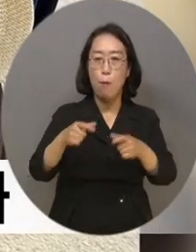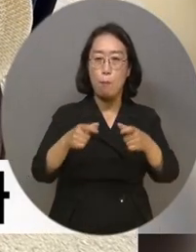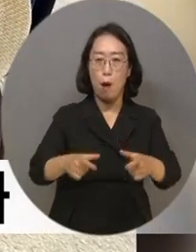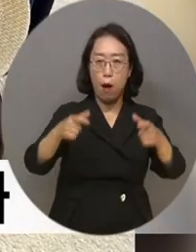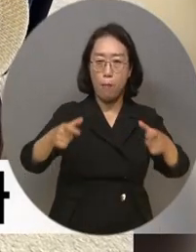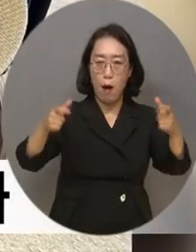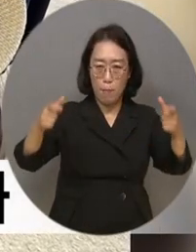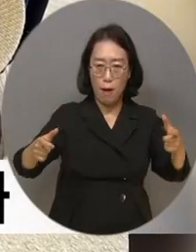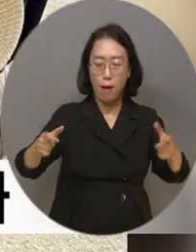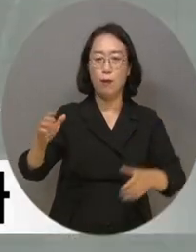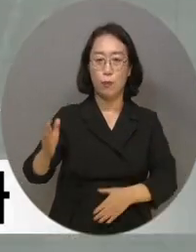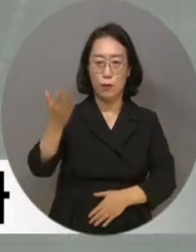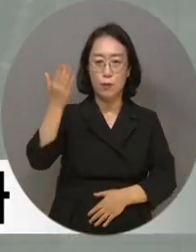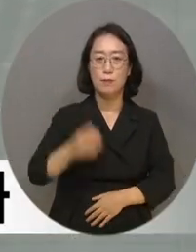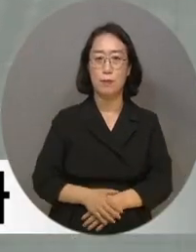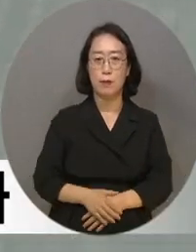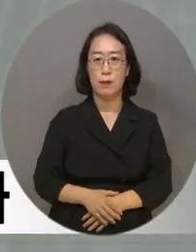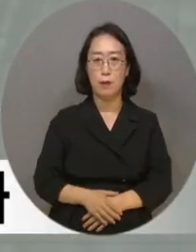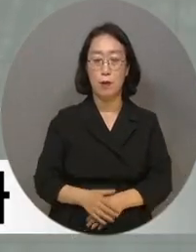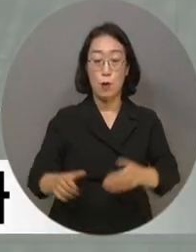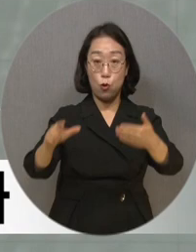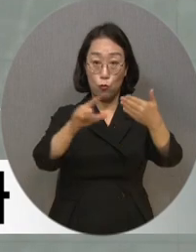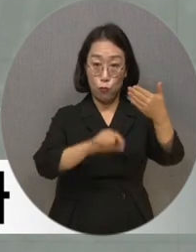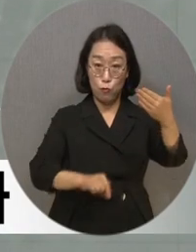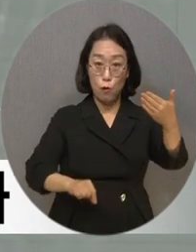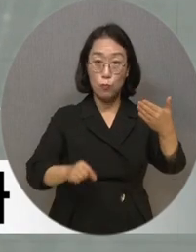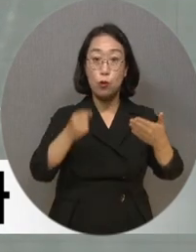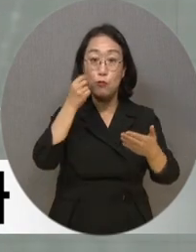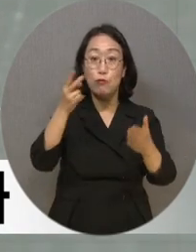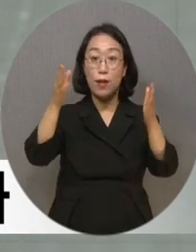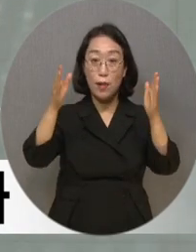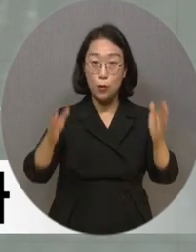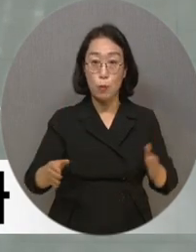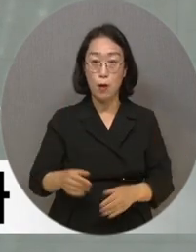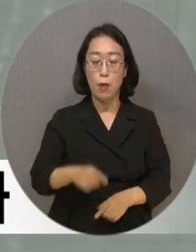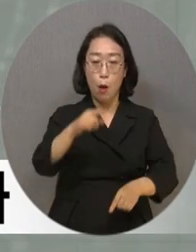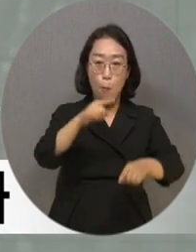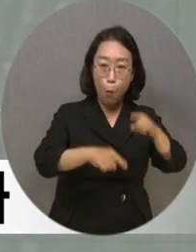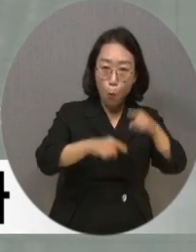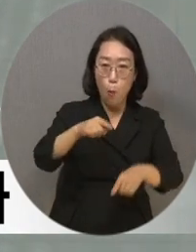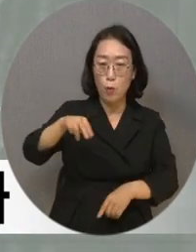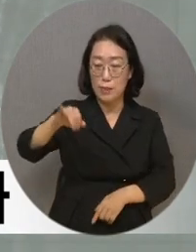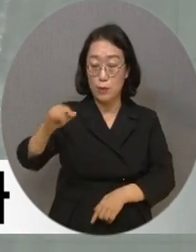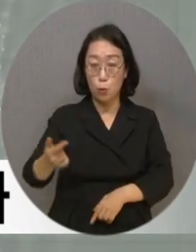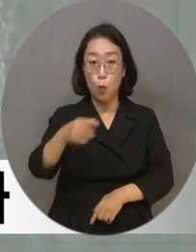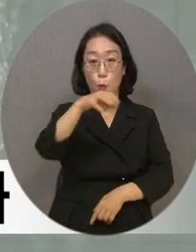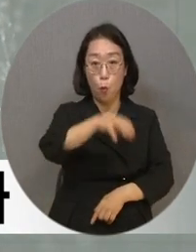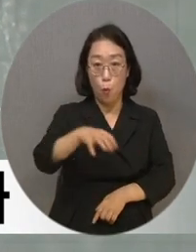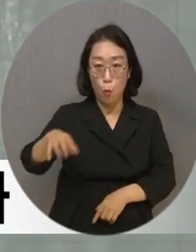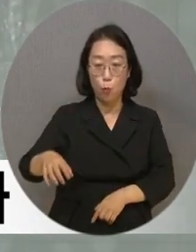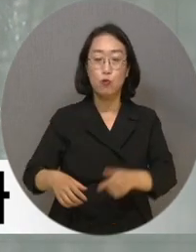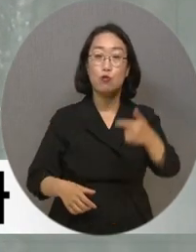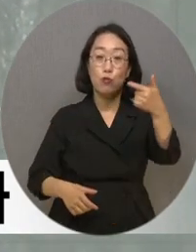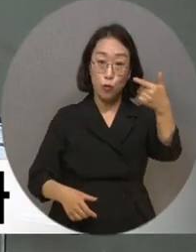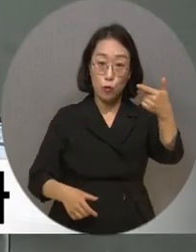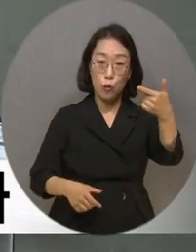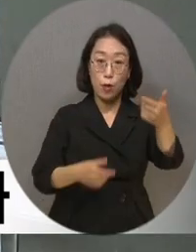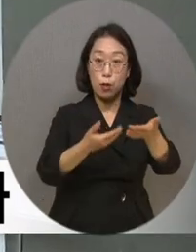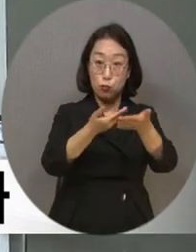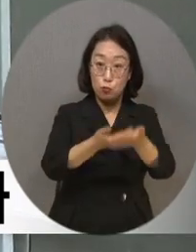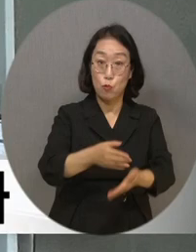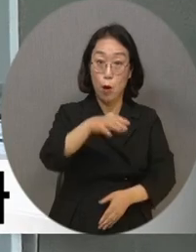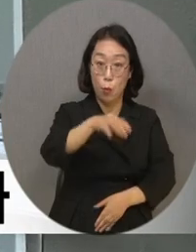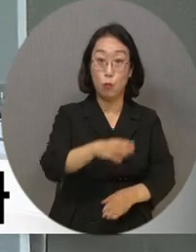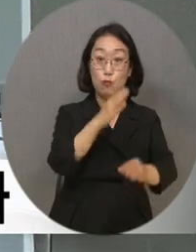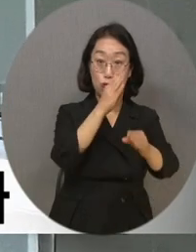확장시켰습니다. 오는 9월부터 두 달간 목포와 진도 총 6개 주 전시관과